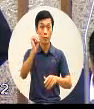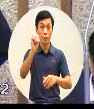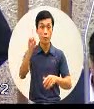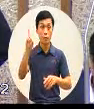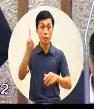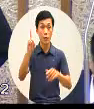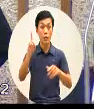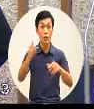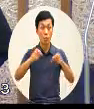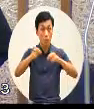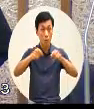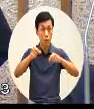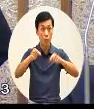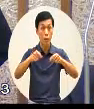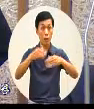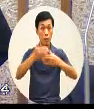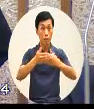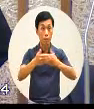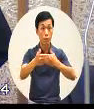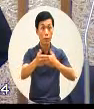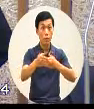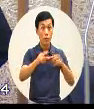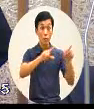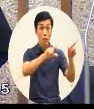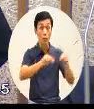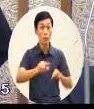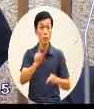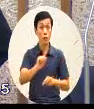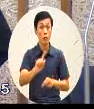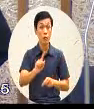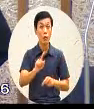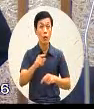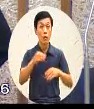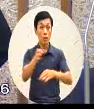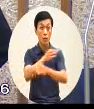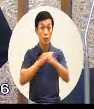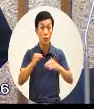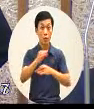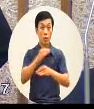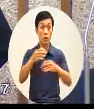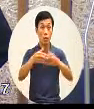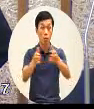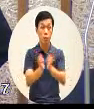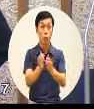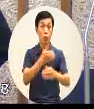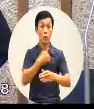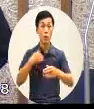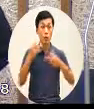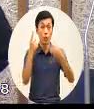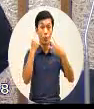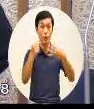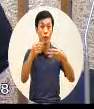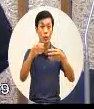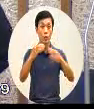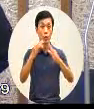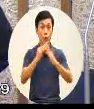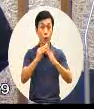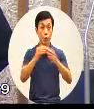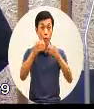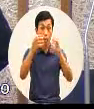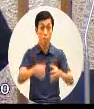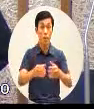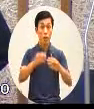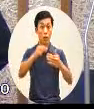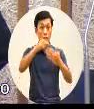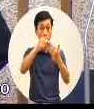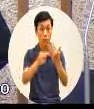案的工程哦，全部拢是按照咱那个经济部能源局哦，它有定一个作业要点。在这个作业要点里